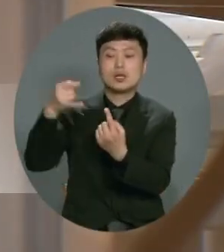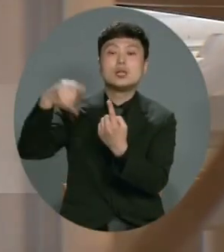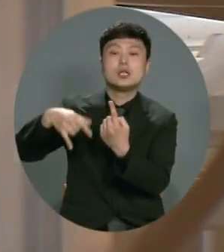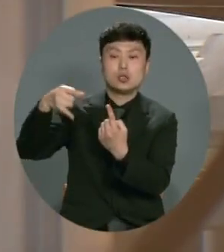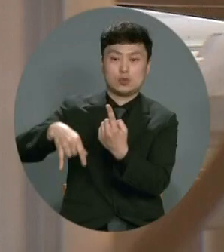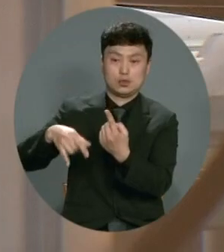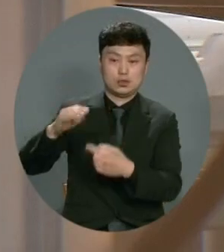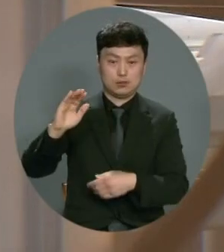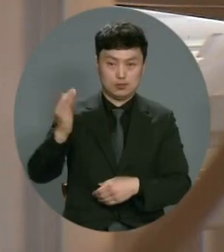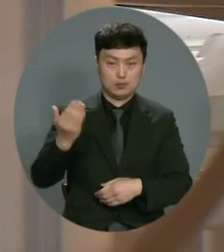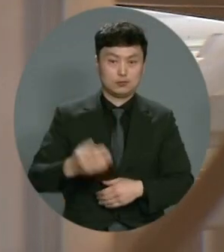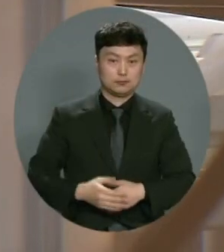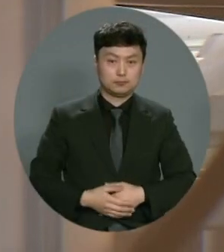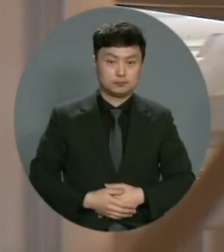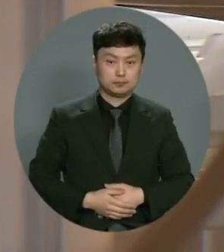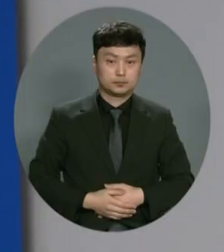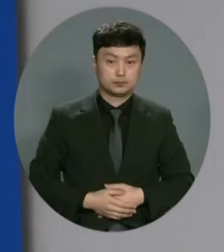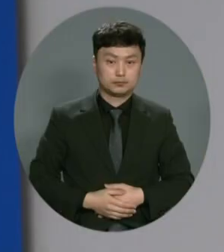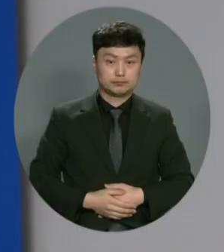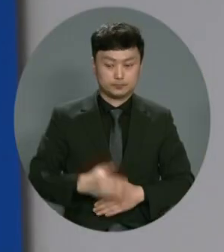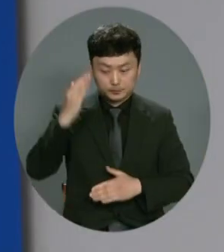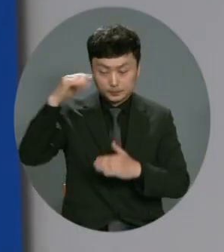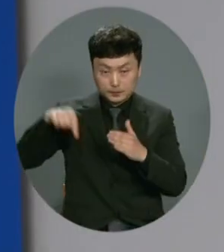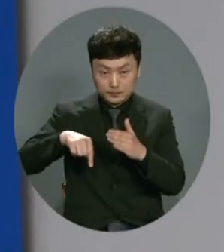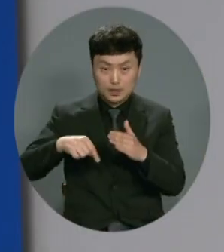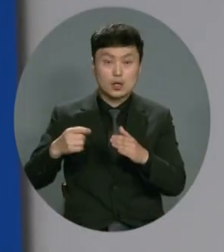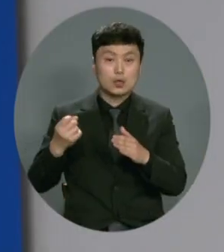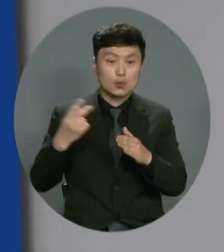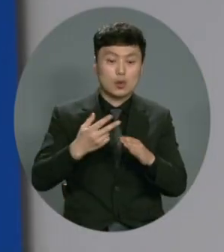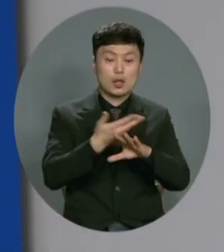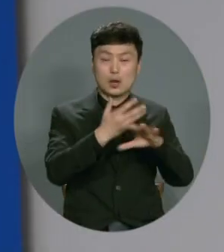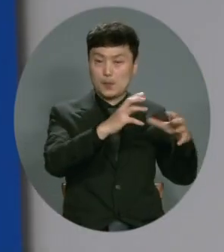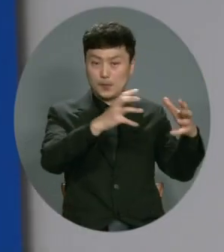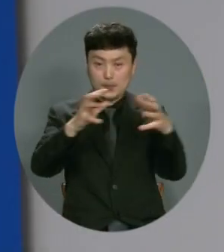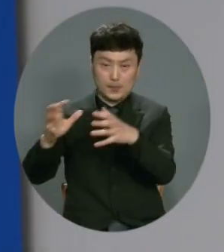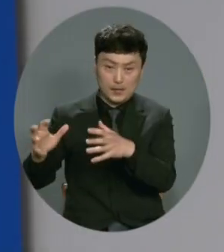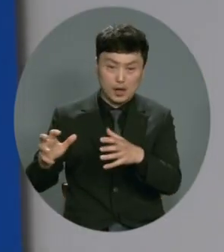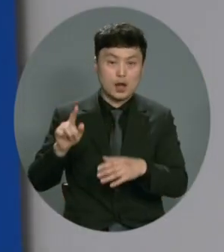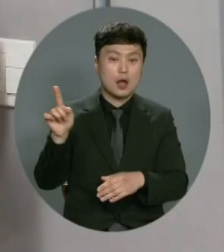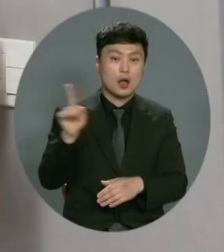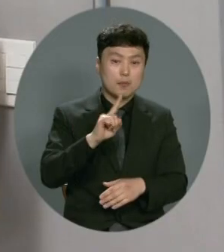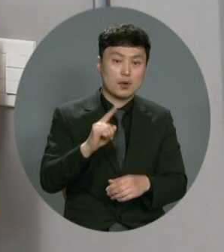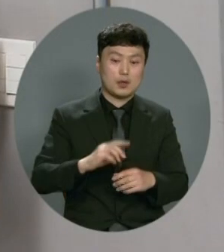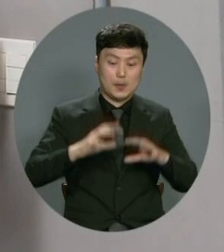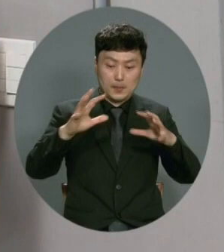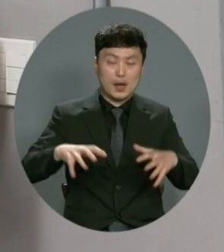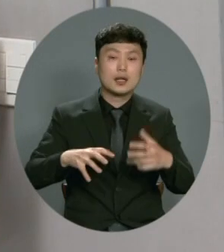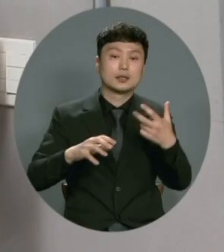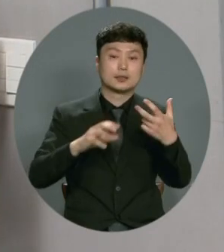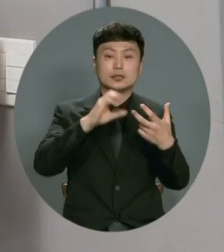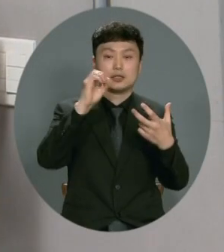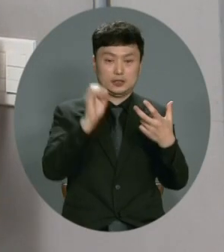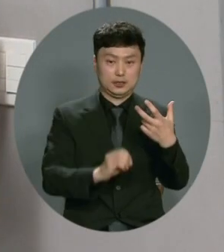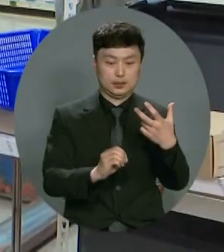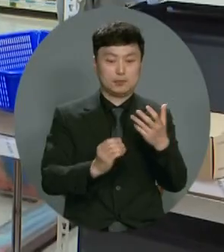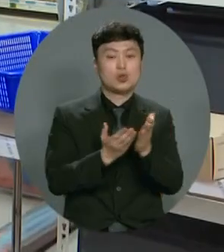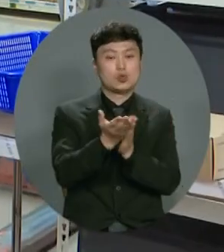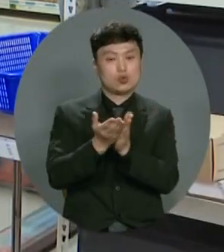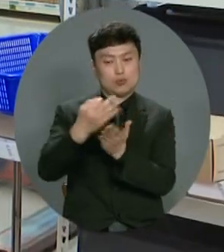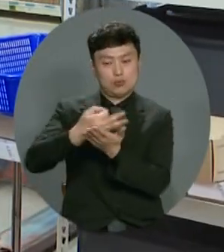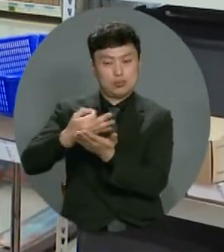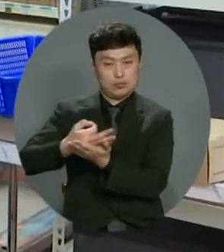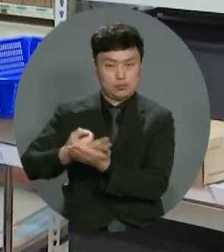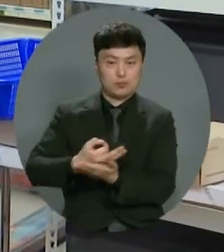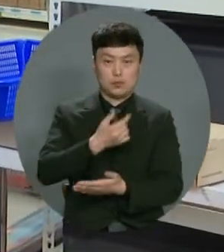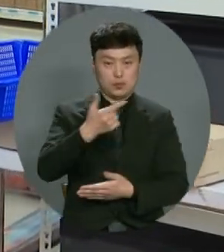차지했습니다. 국내 무대를 넘어 해외로 눈을 돌리면서 이제는 전체 매출의 70%가 수출에서